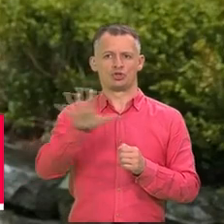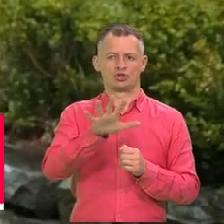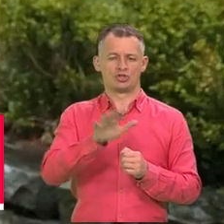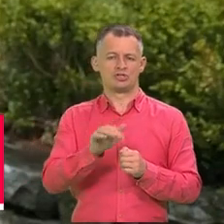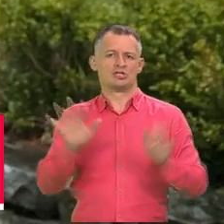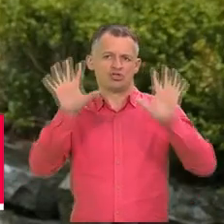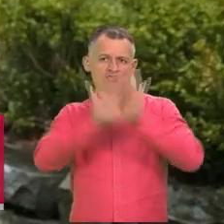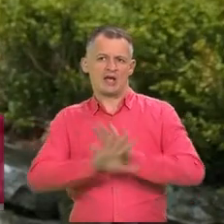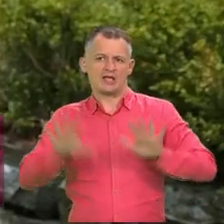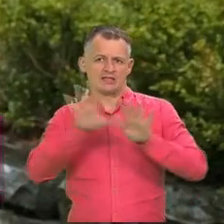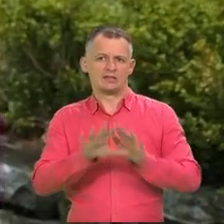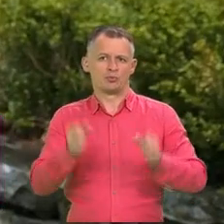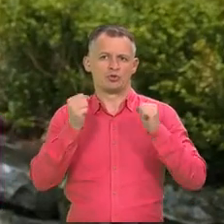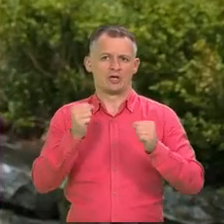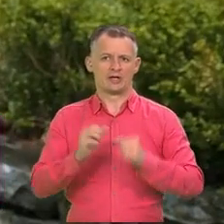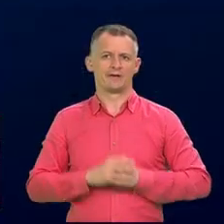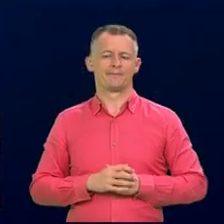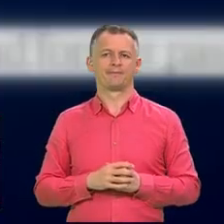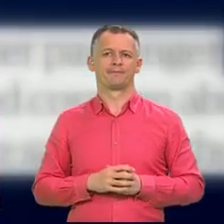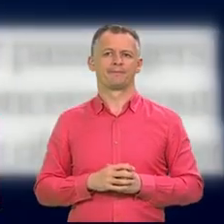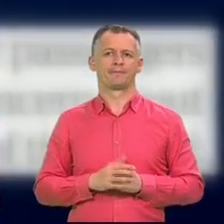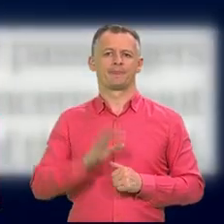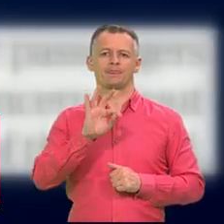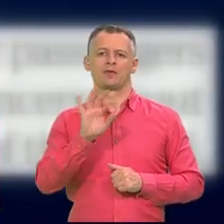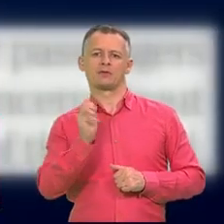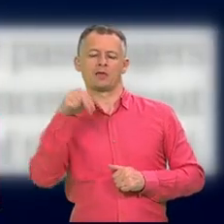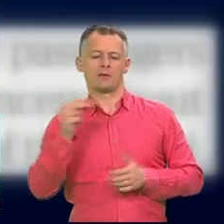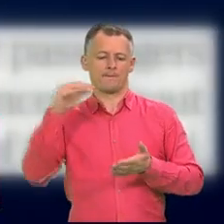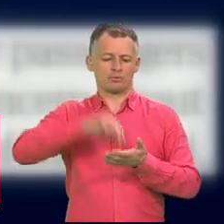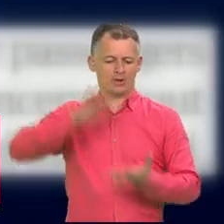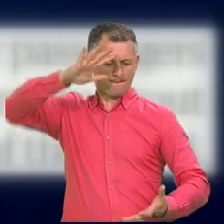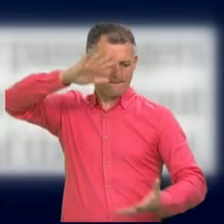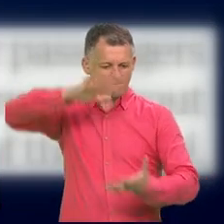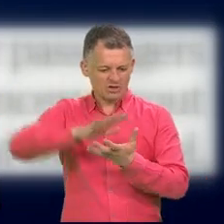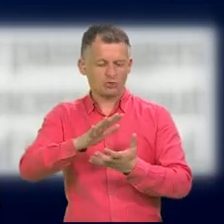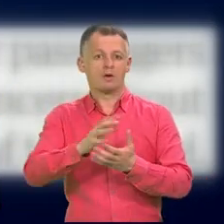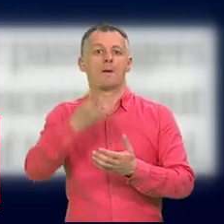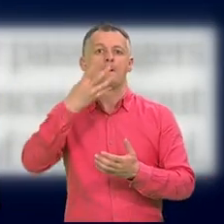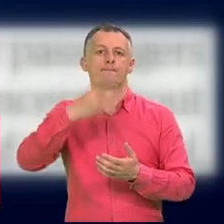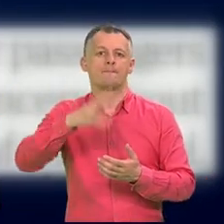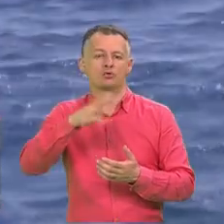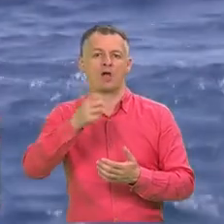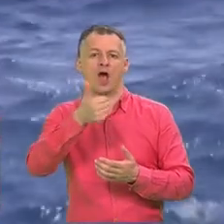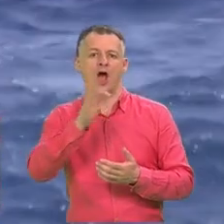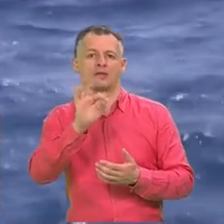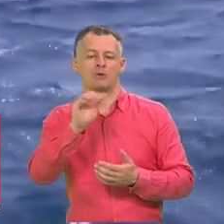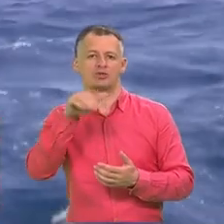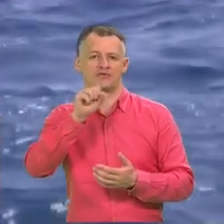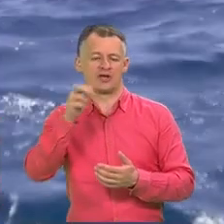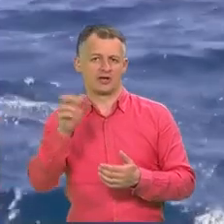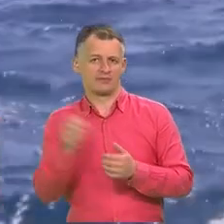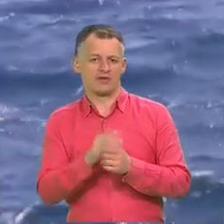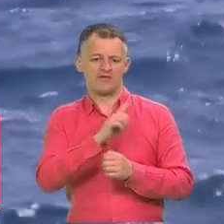difficult search and rescue conditions. Titan este supus la presiuni de peste 400 de atmosfere, adică pe fiecare centimetru pătrat